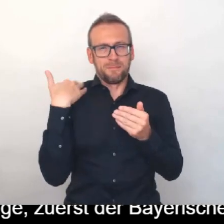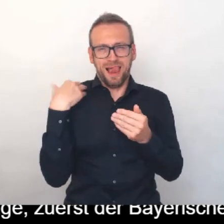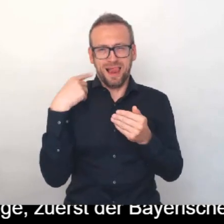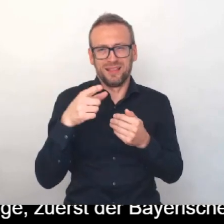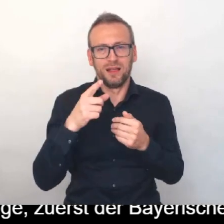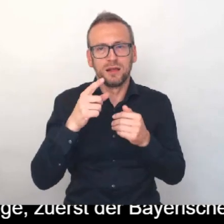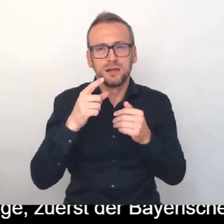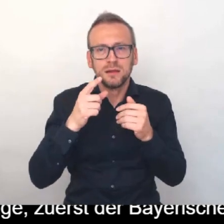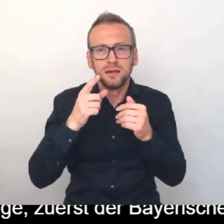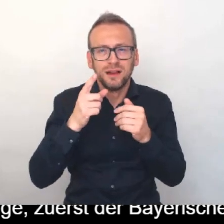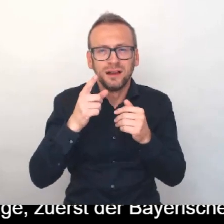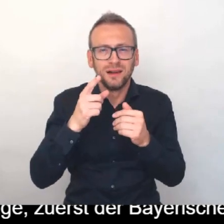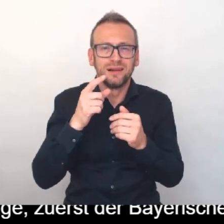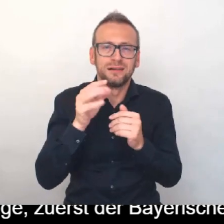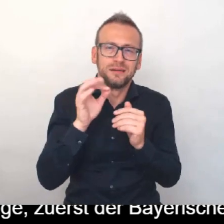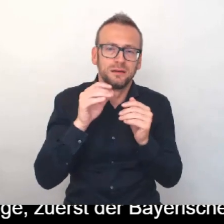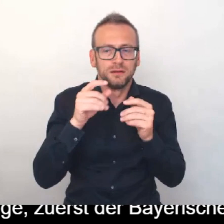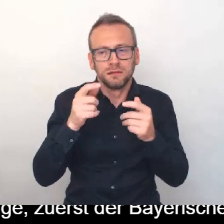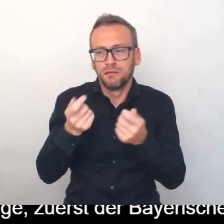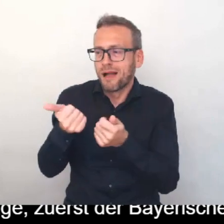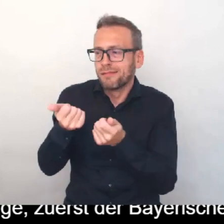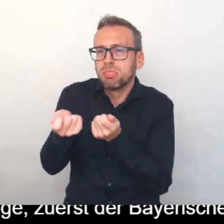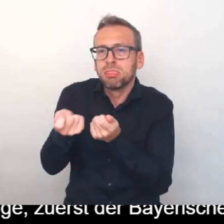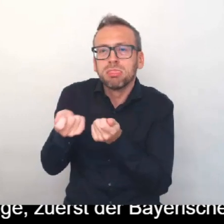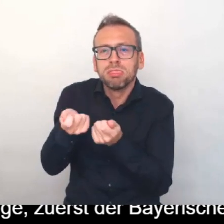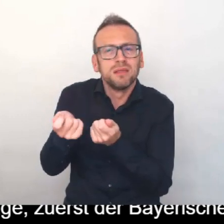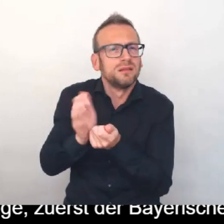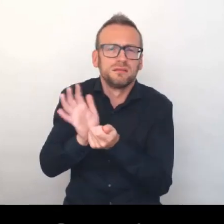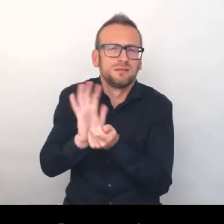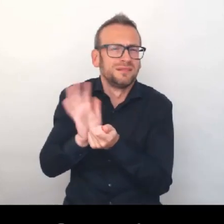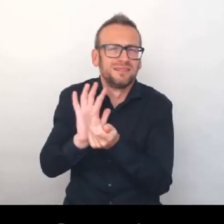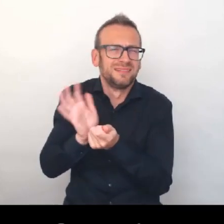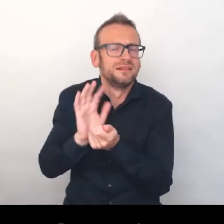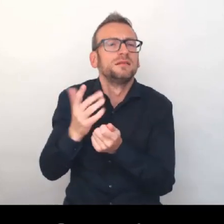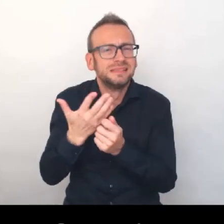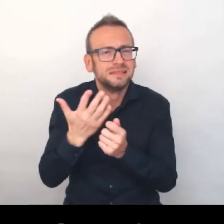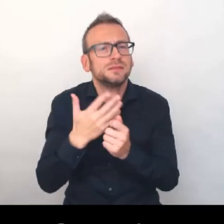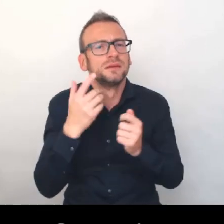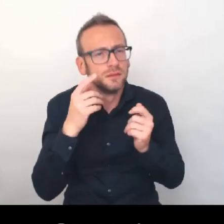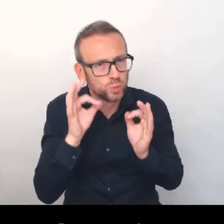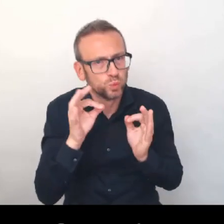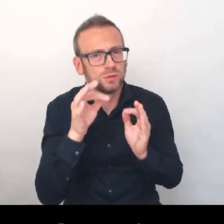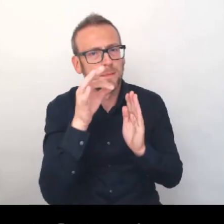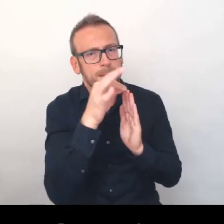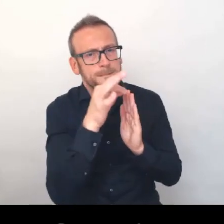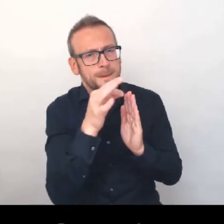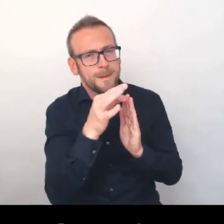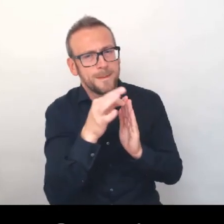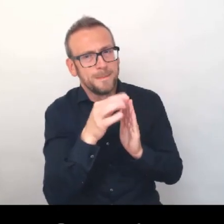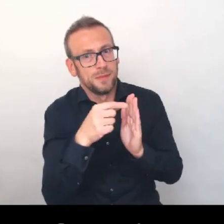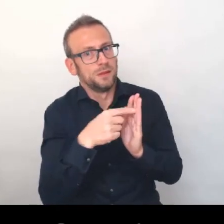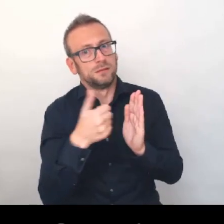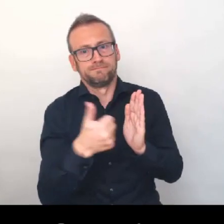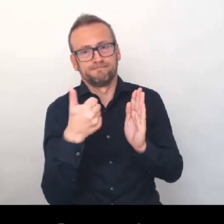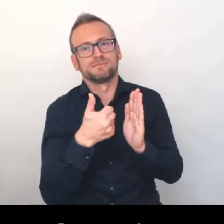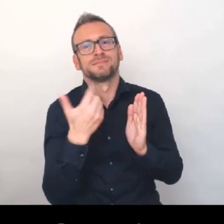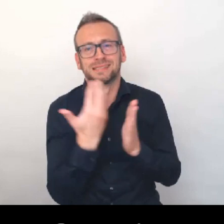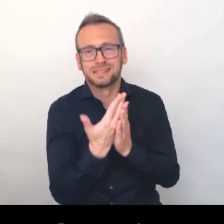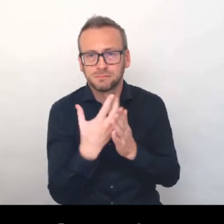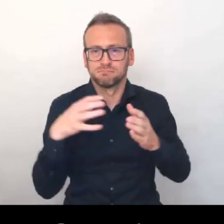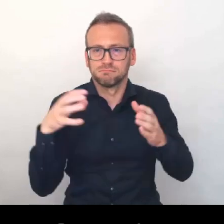lahmgelegt werden. Ist das so, wenn ich das so lese, oder ist das noch alles offen jetzt im